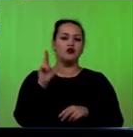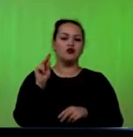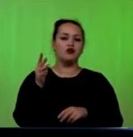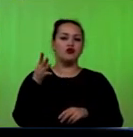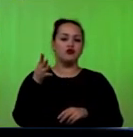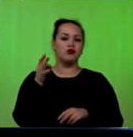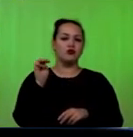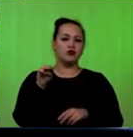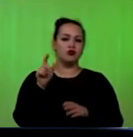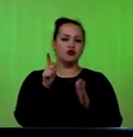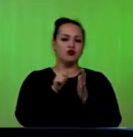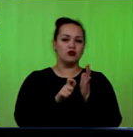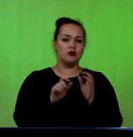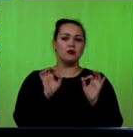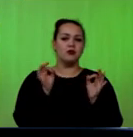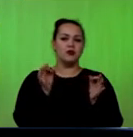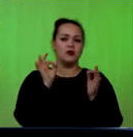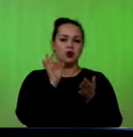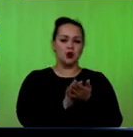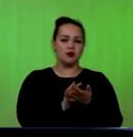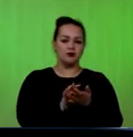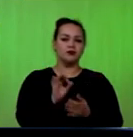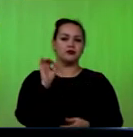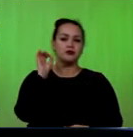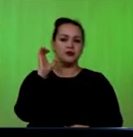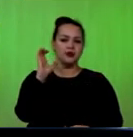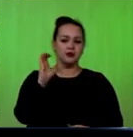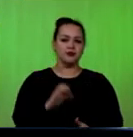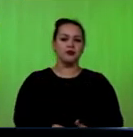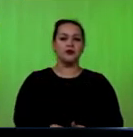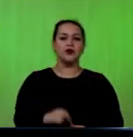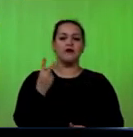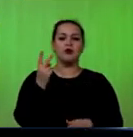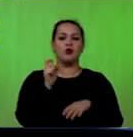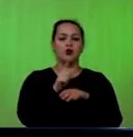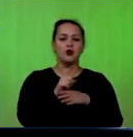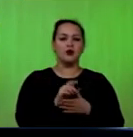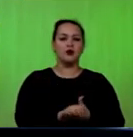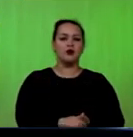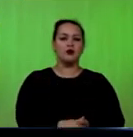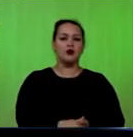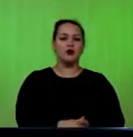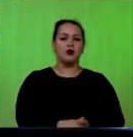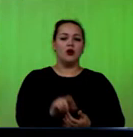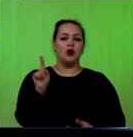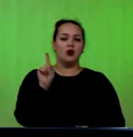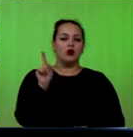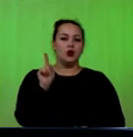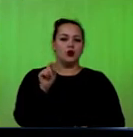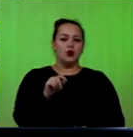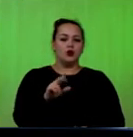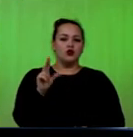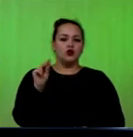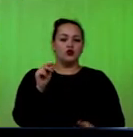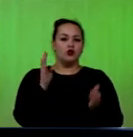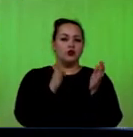4700 правильный вариант c второе задание что означает цифра